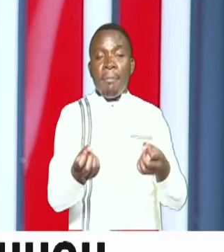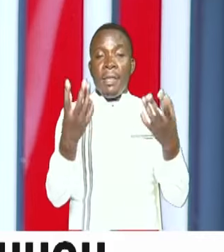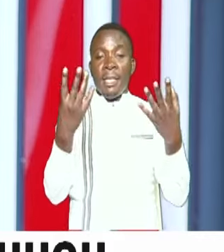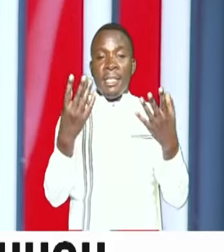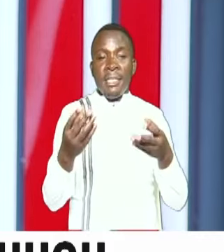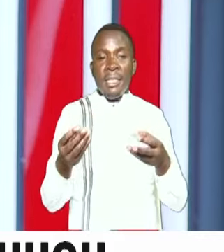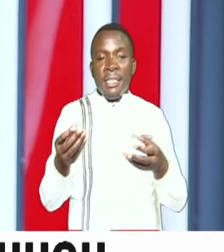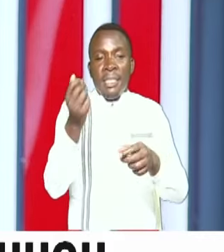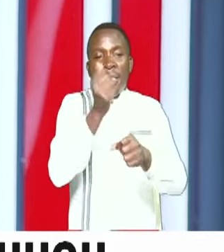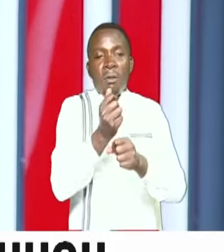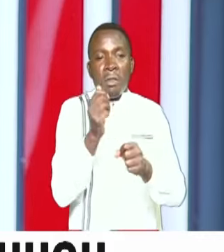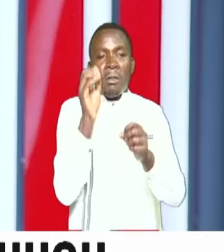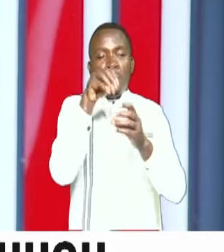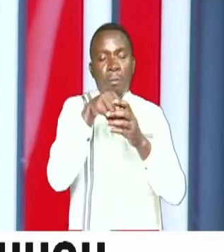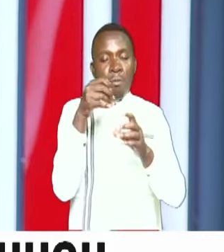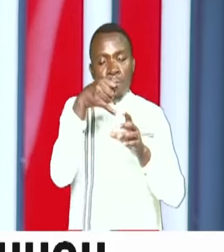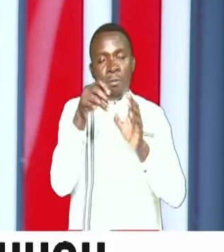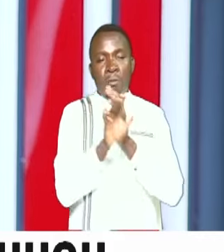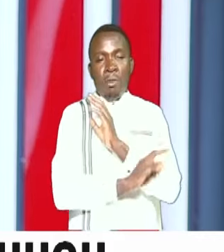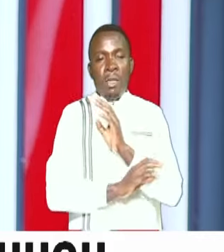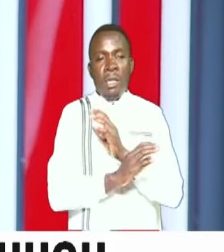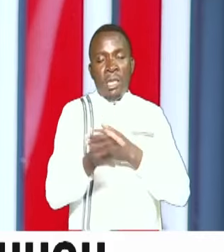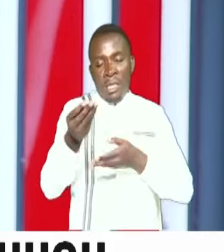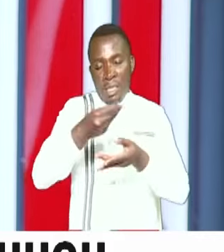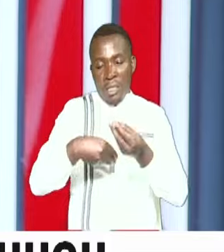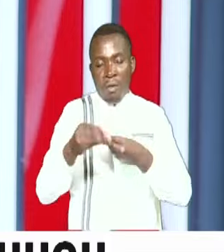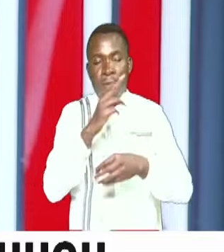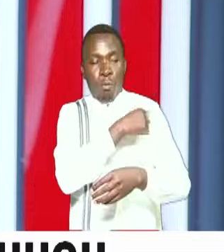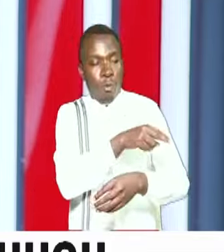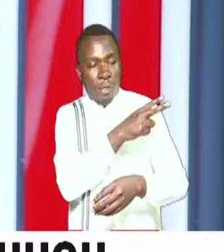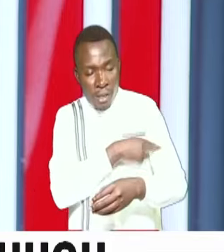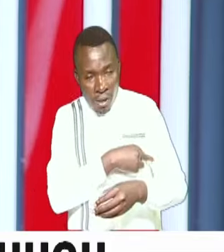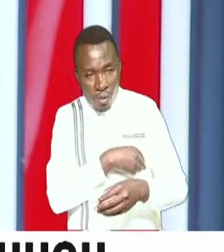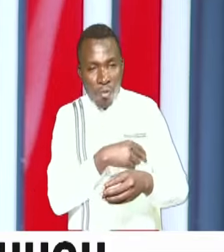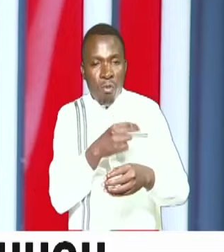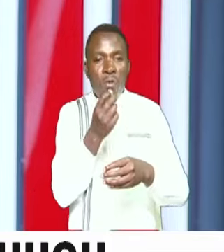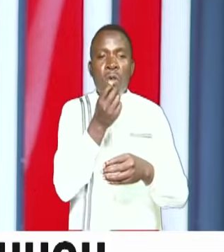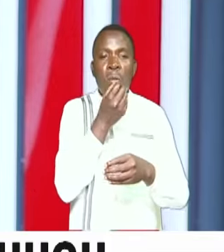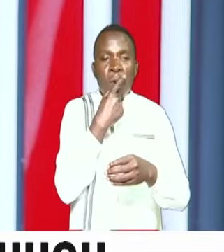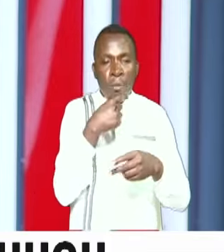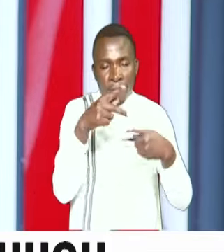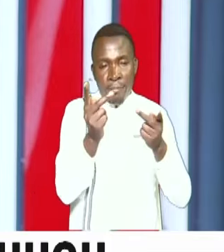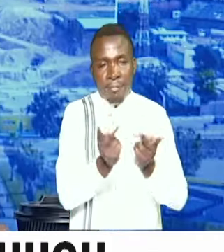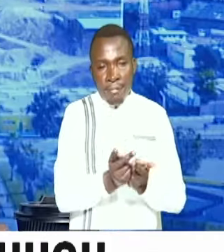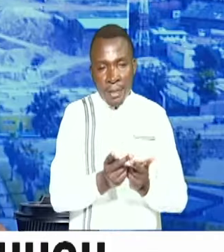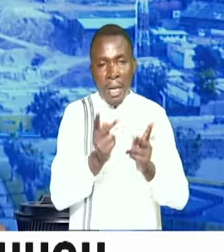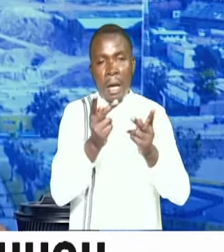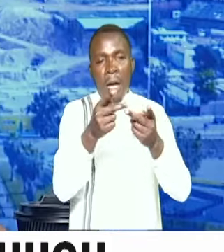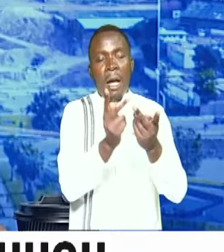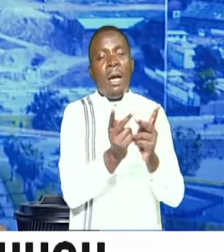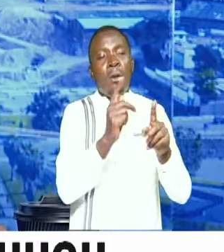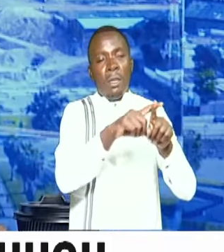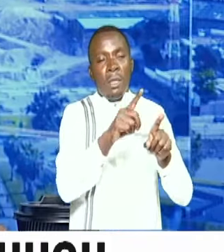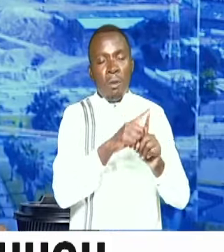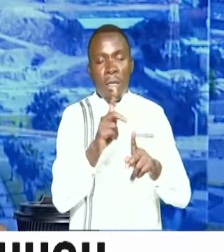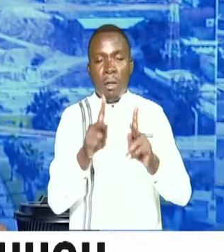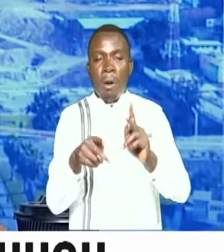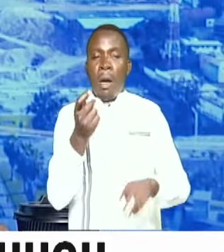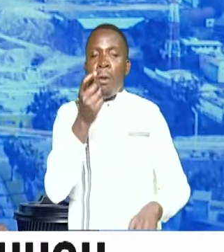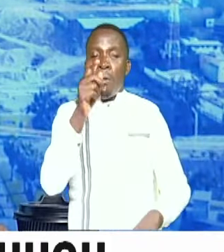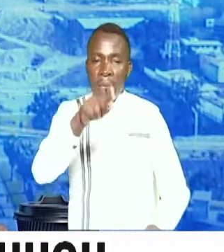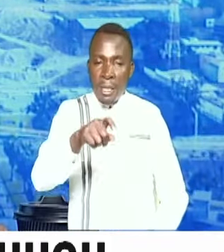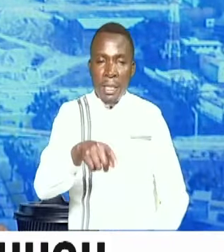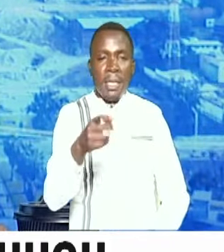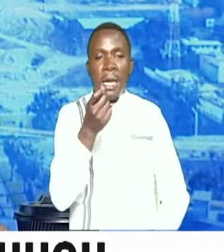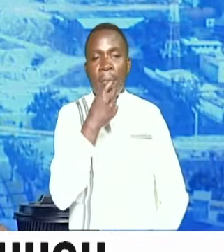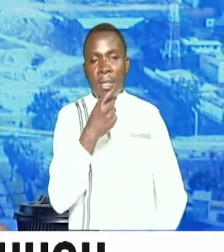izatangira gukorerwa mu gihugu igacuruzwa mu bitaro mu mafarmasi ahantu hatandukanye abantu bakenera imiti kuko nko ku mwaka umwe